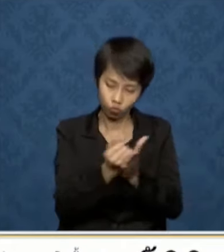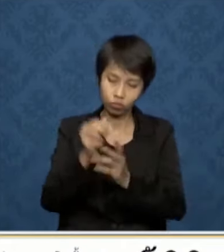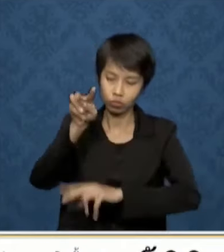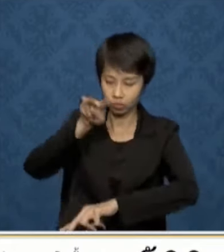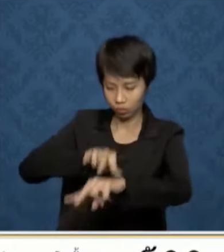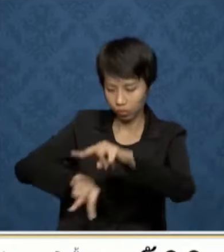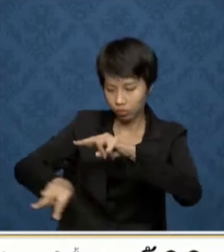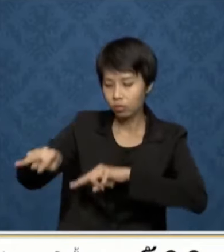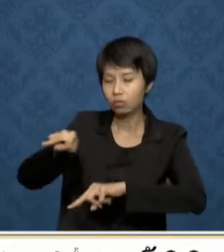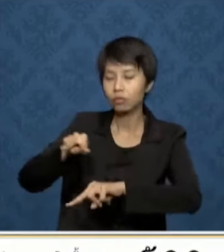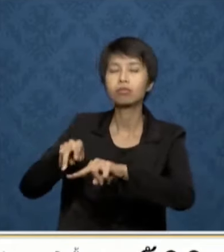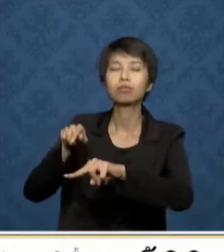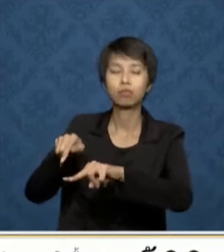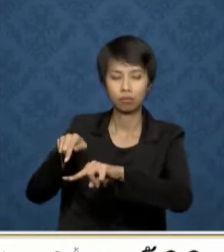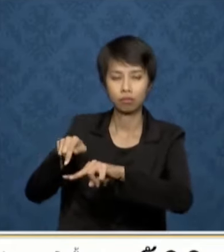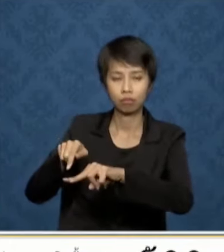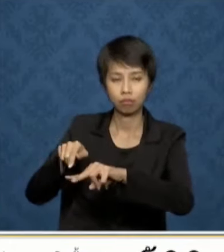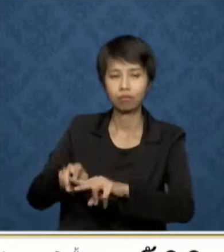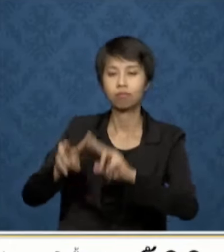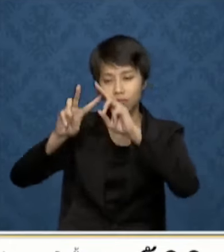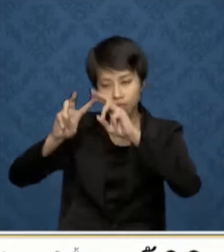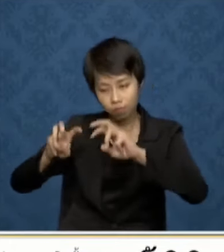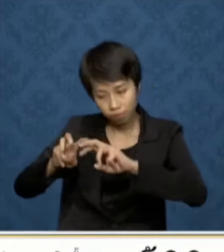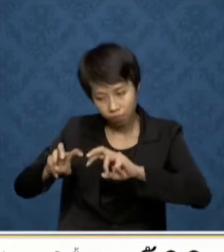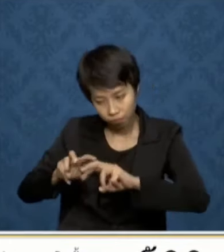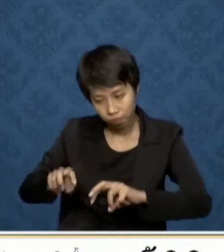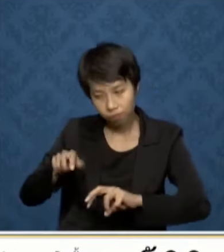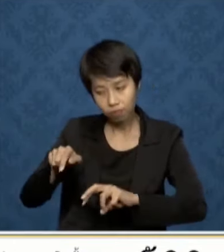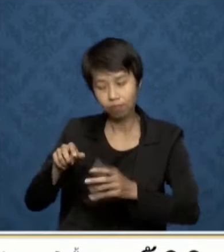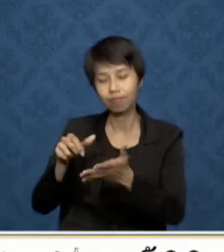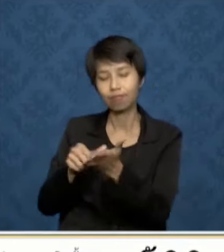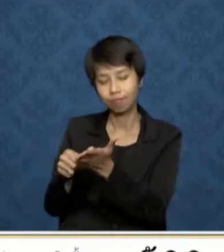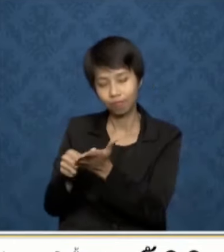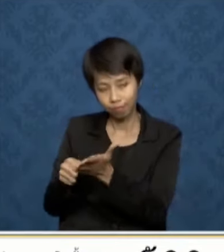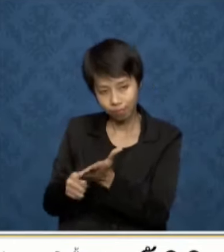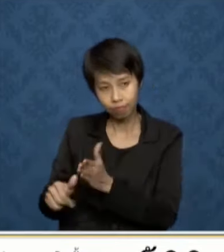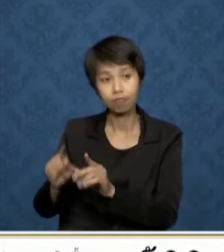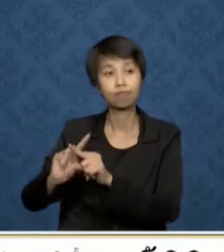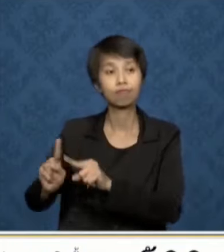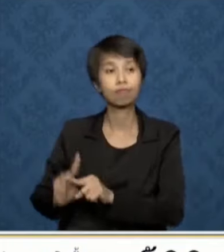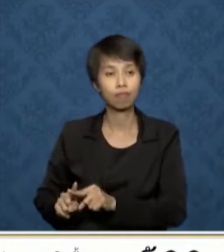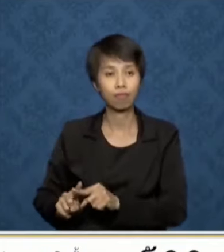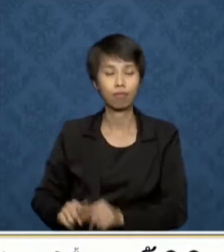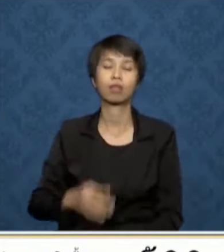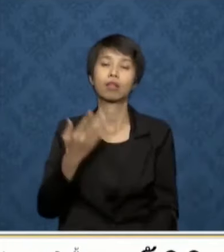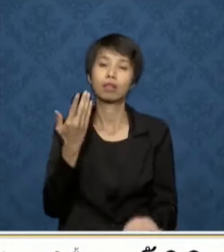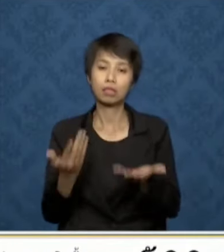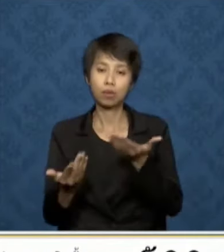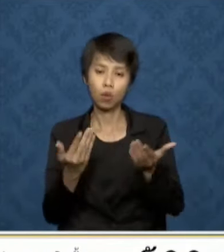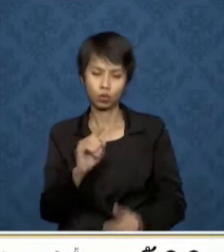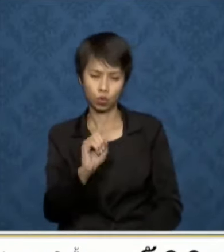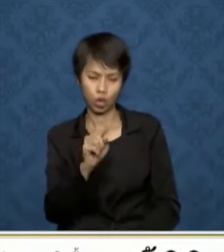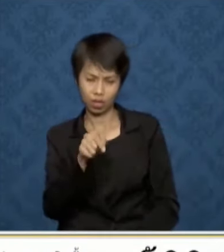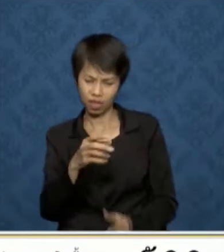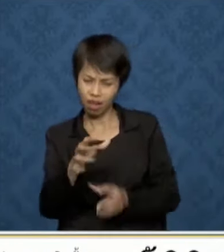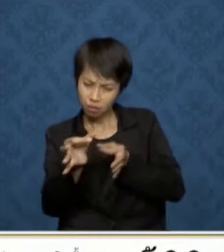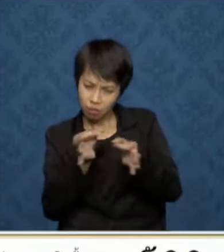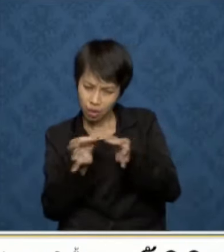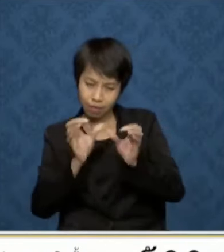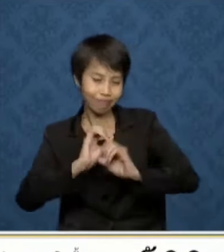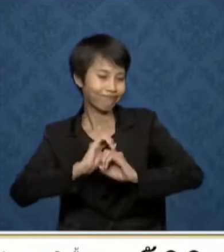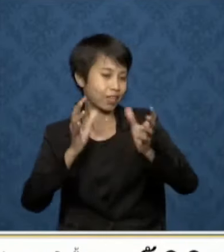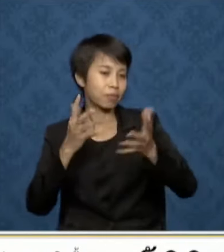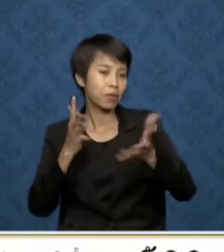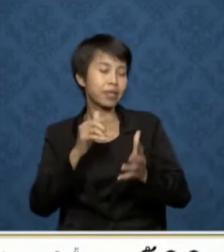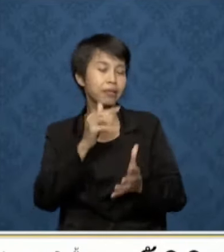นำเนินการหาขอที่จริงนะครับก็